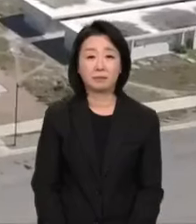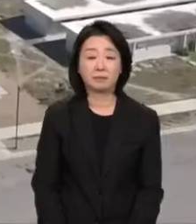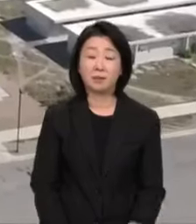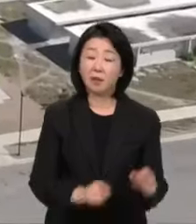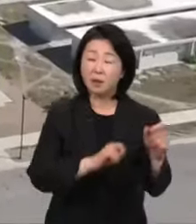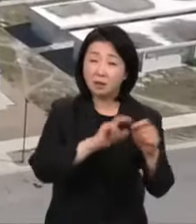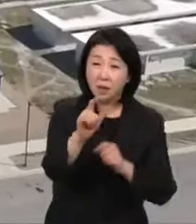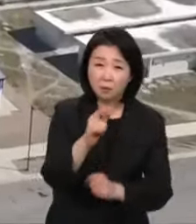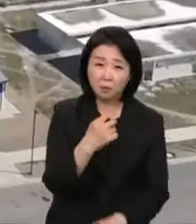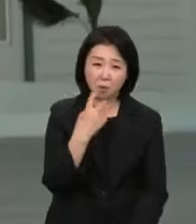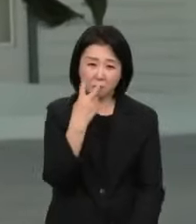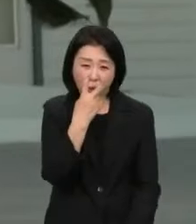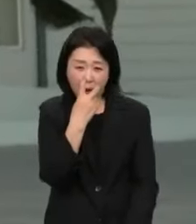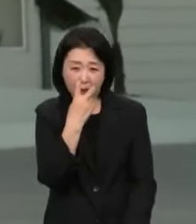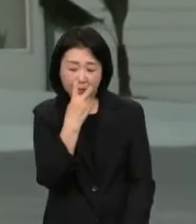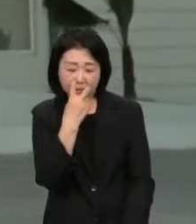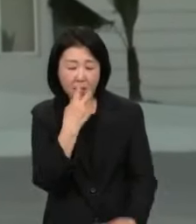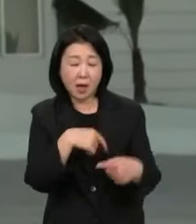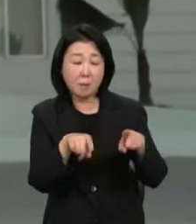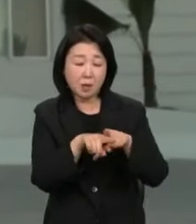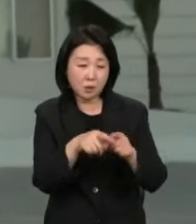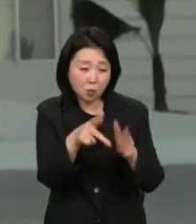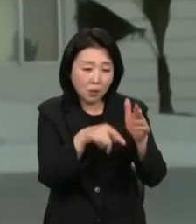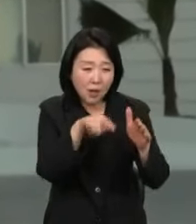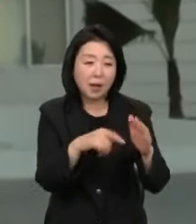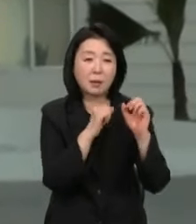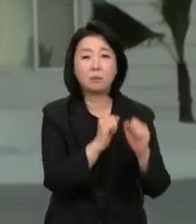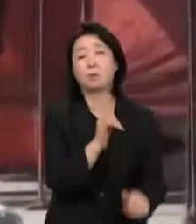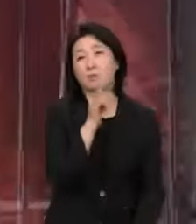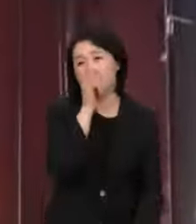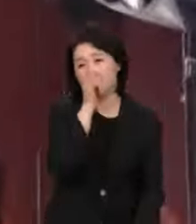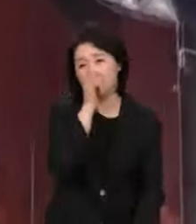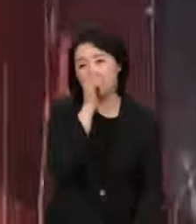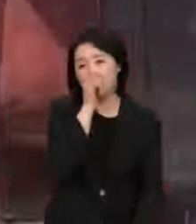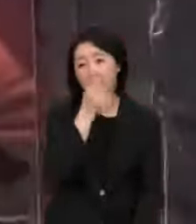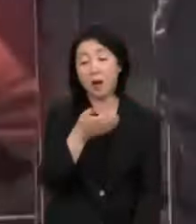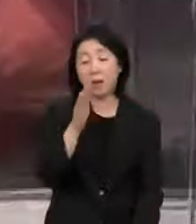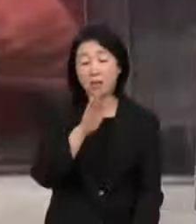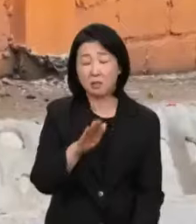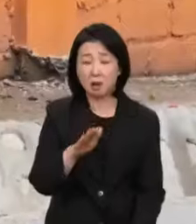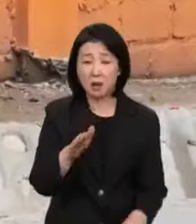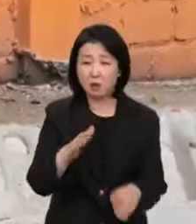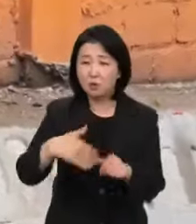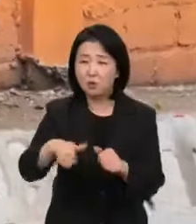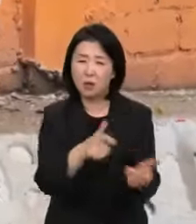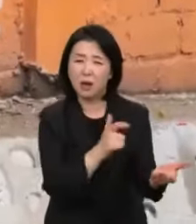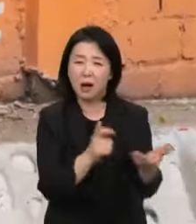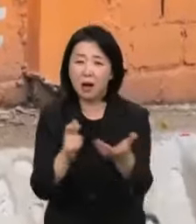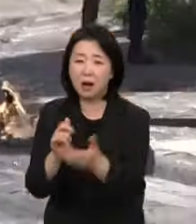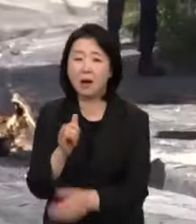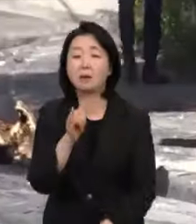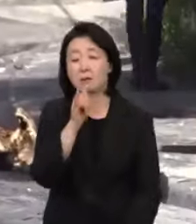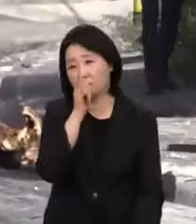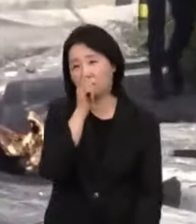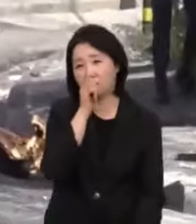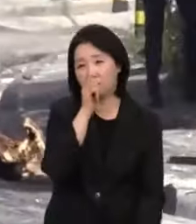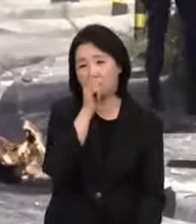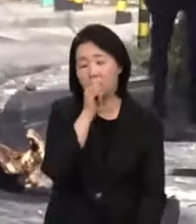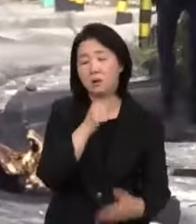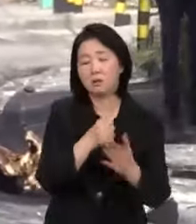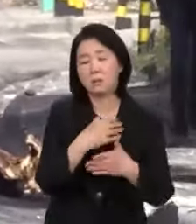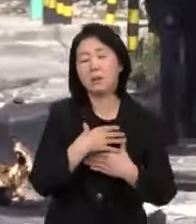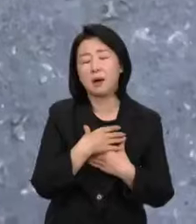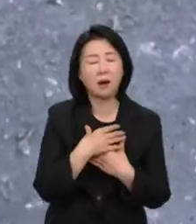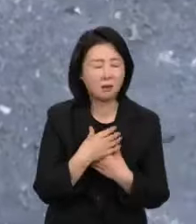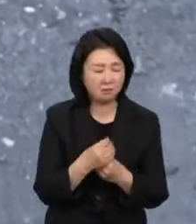상당수는 보안요원이 배치된 공단 내부에 머물고 있지만 인근에서 총격전이 심심치 않게 벌어지는 등